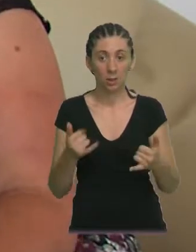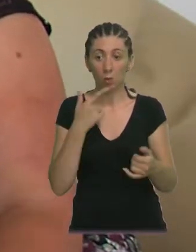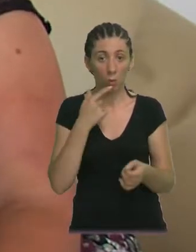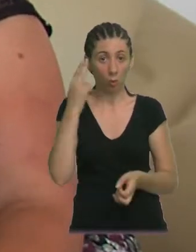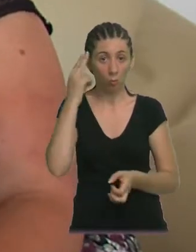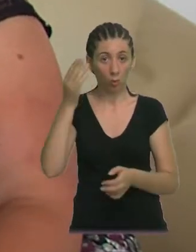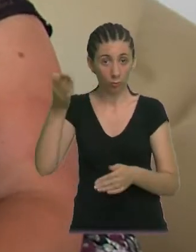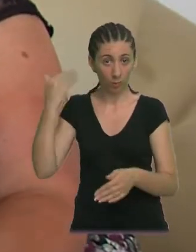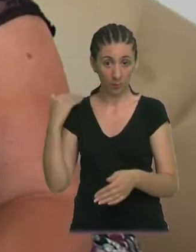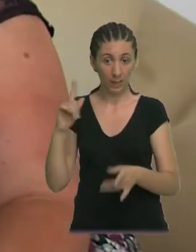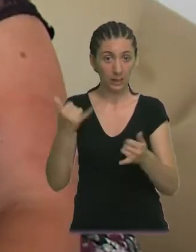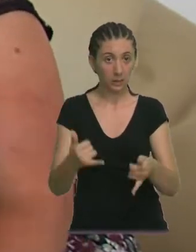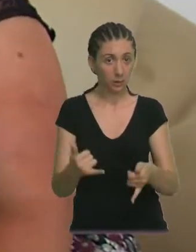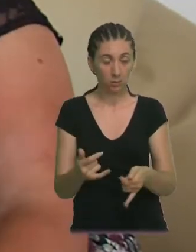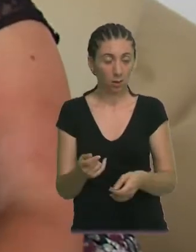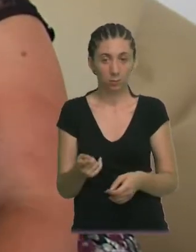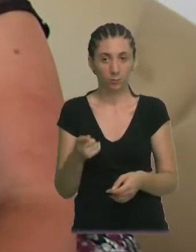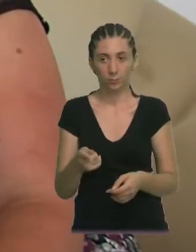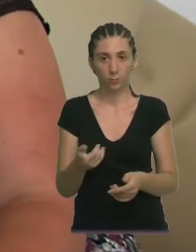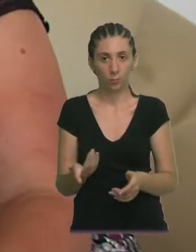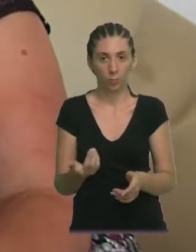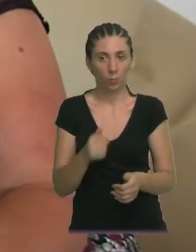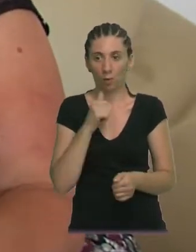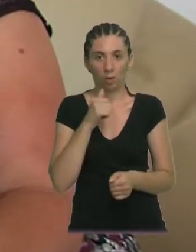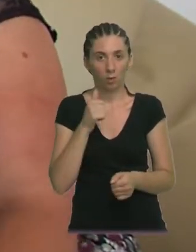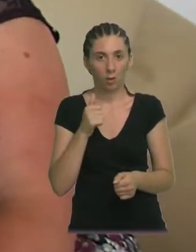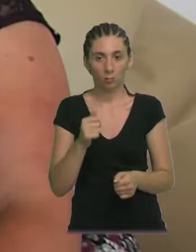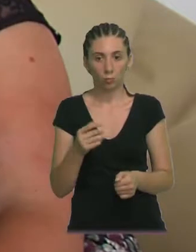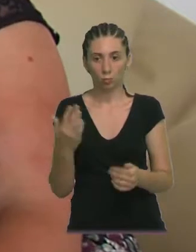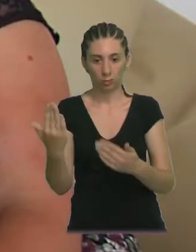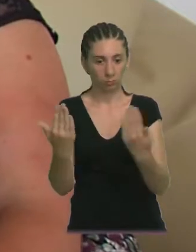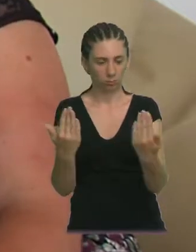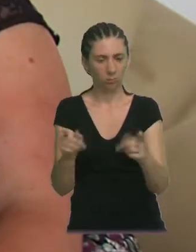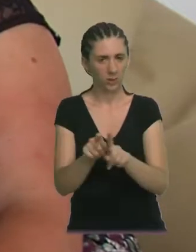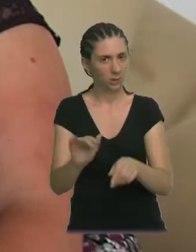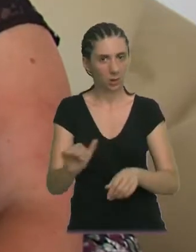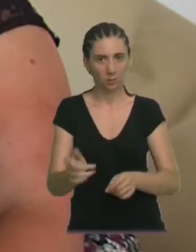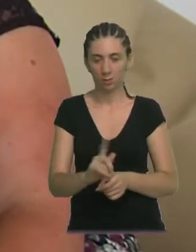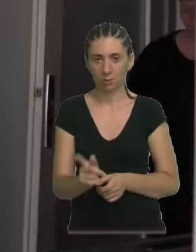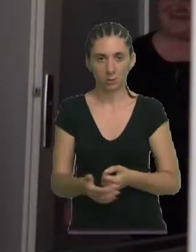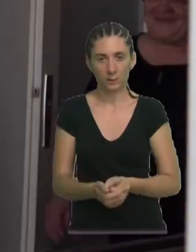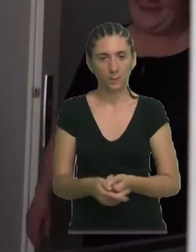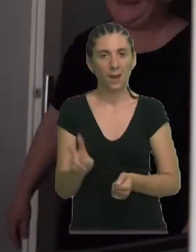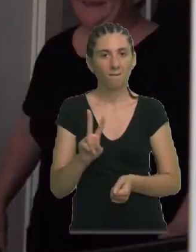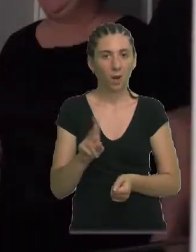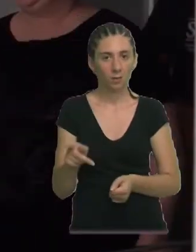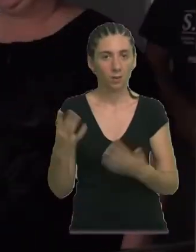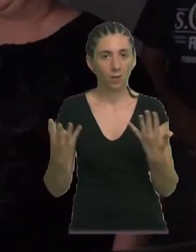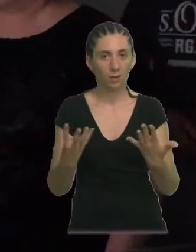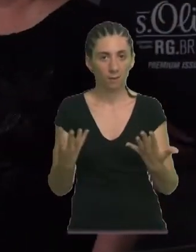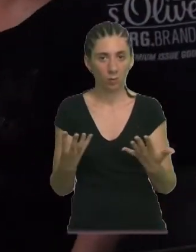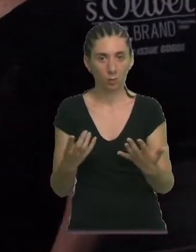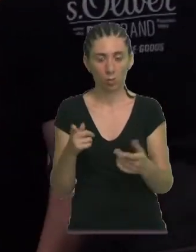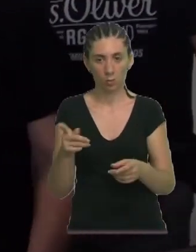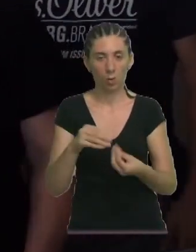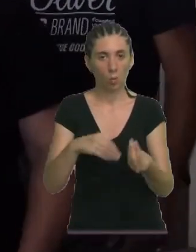ih pozna od prije i sada, to je, ono, ne možete ih prisličiti da su to ta djeca. Valentina je 9